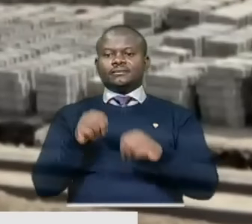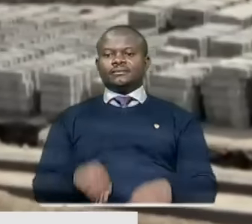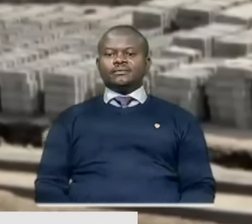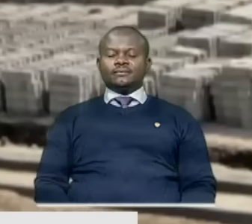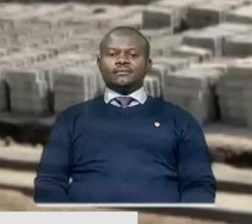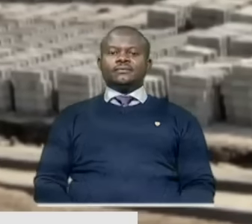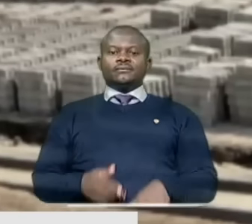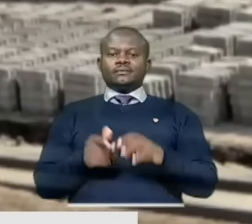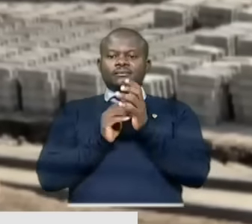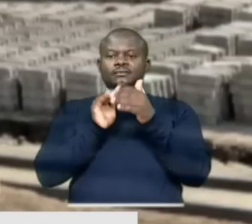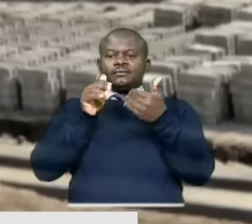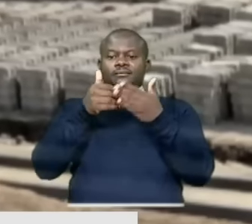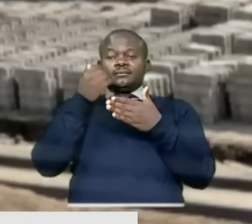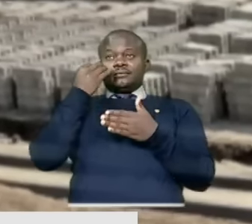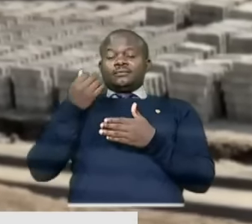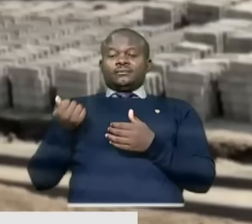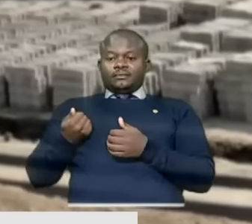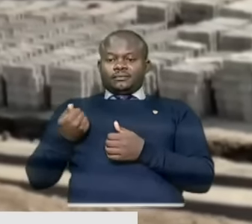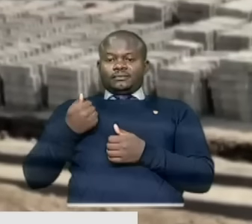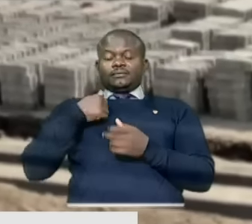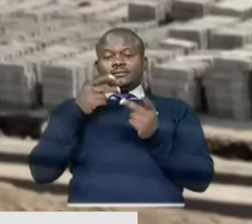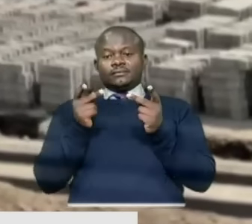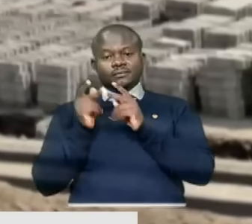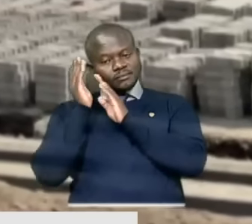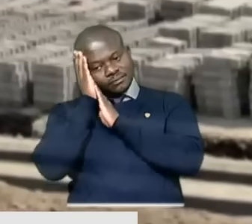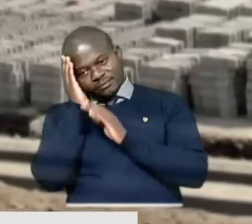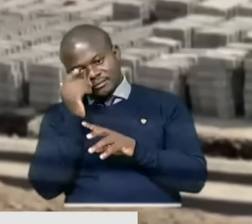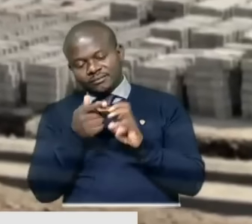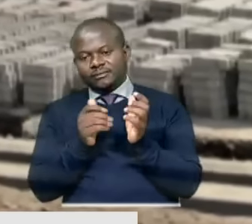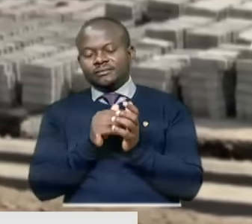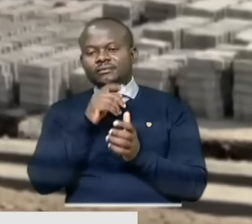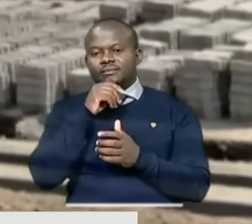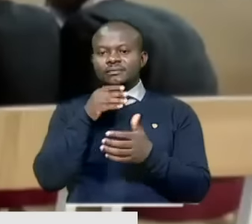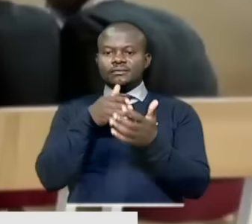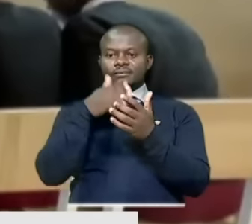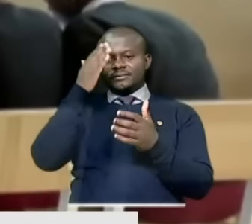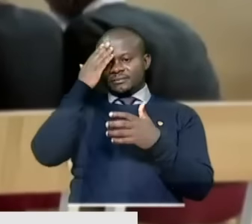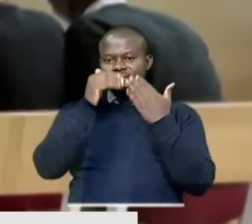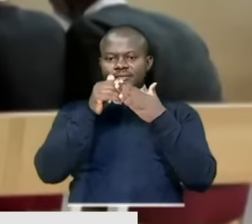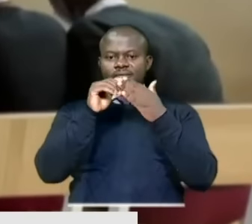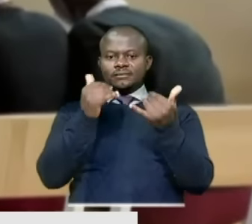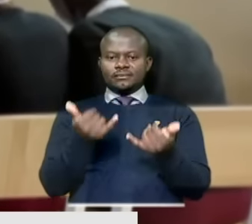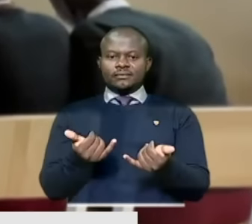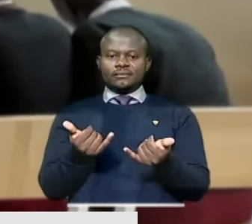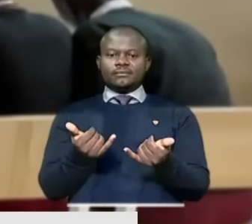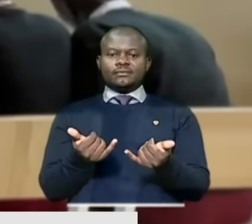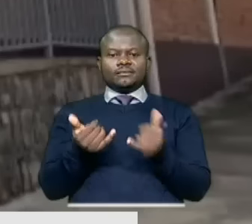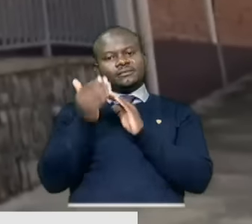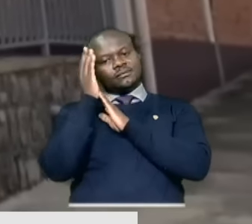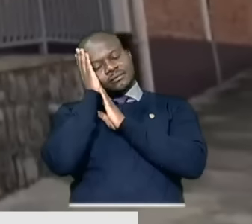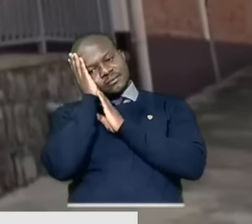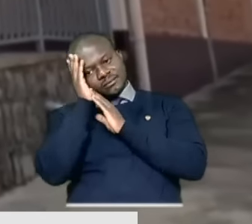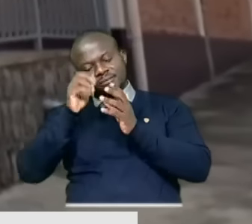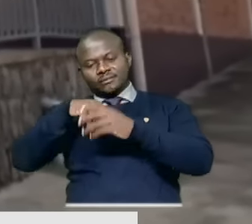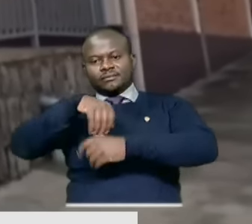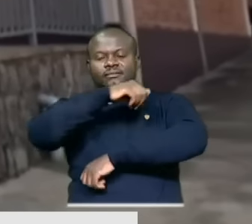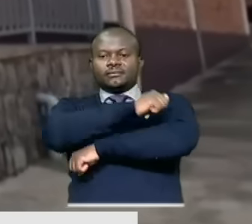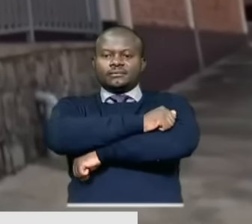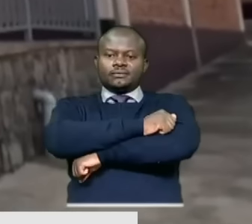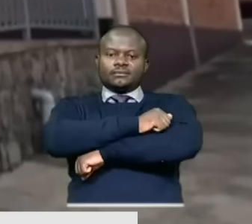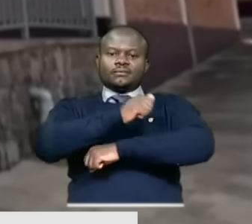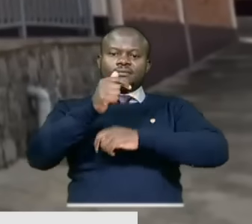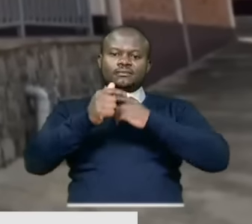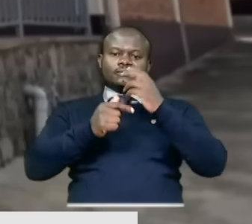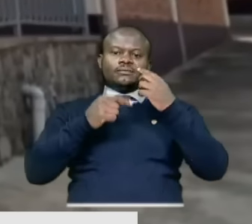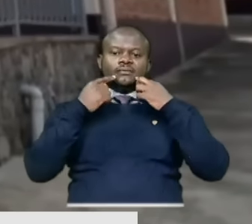ruhande ariko nubwo abakobwa bo bafite aho kuryama abahungu bo biracyari imbogamizi kubera ko na magingo ya baracyaryama mu mashuri ibintu bavuga